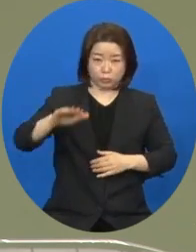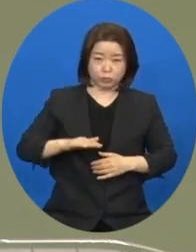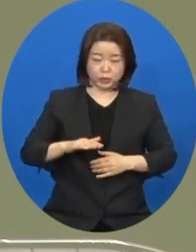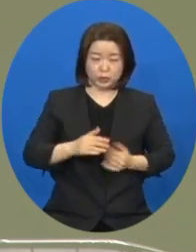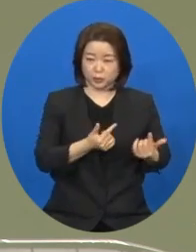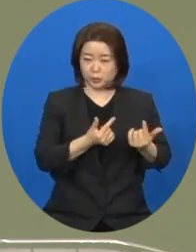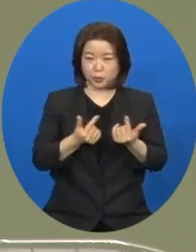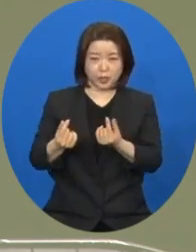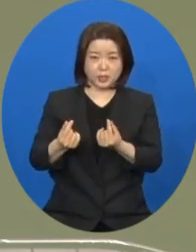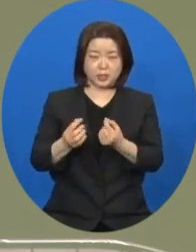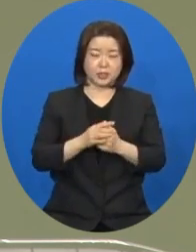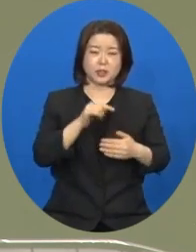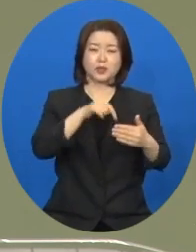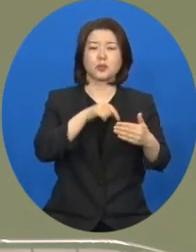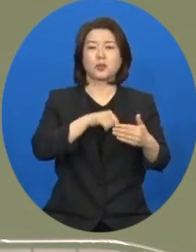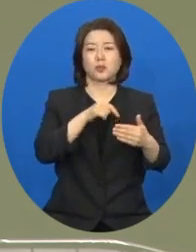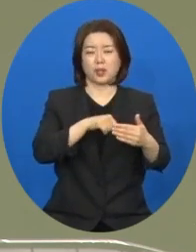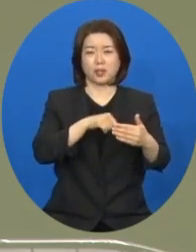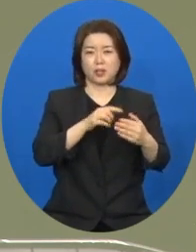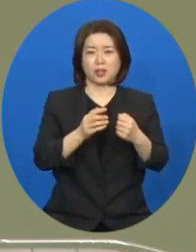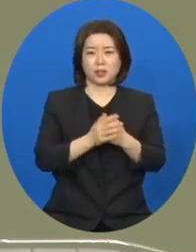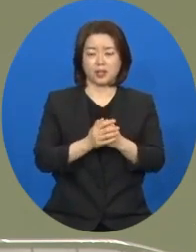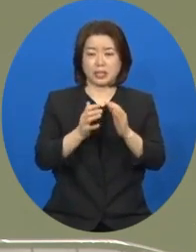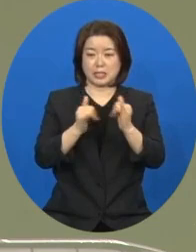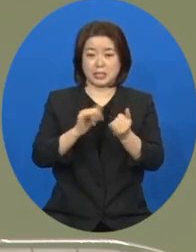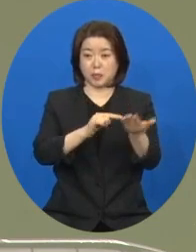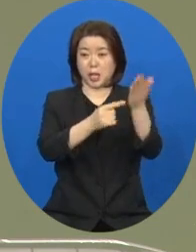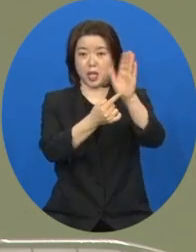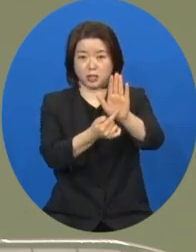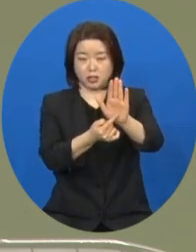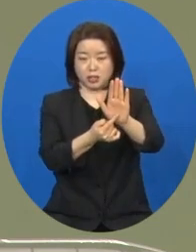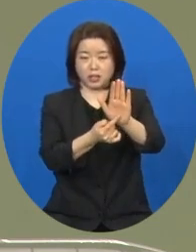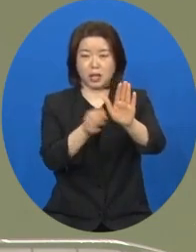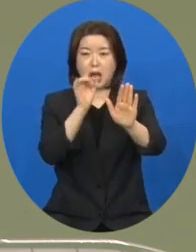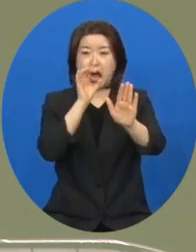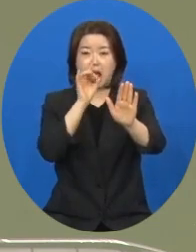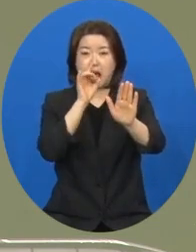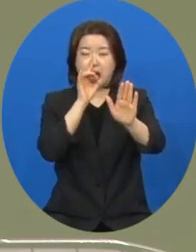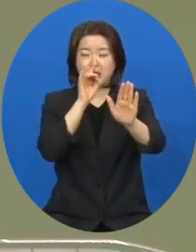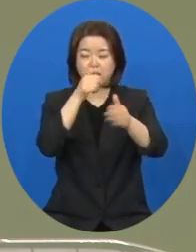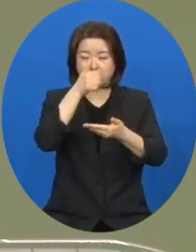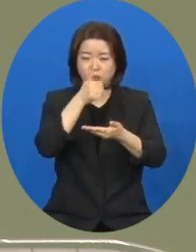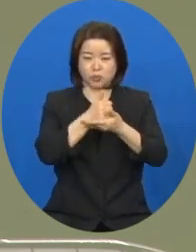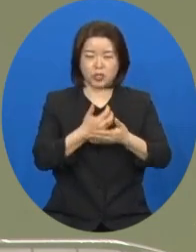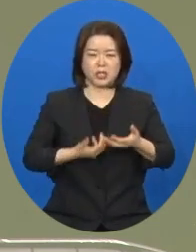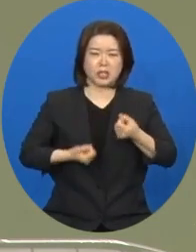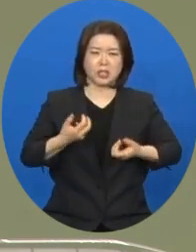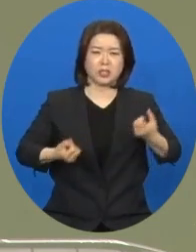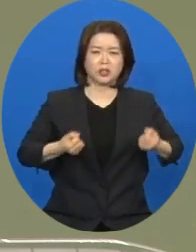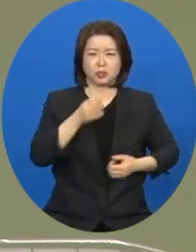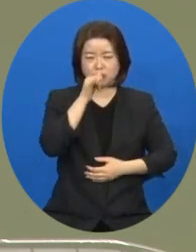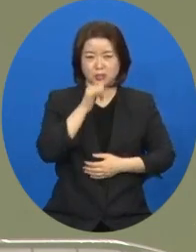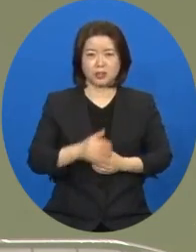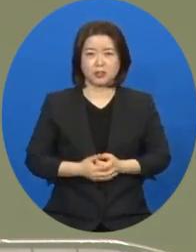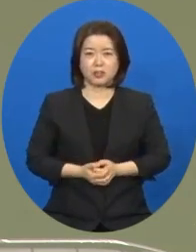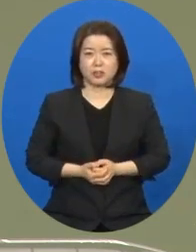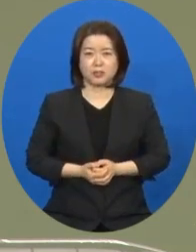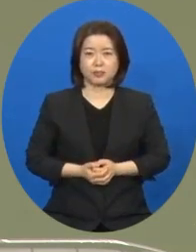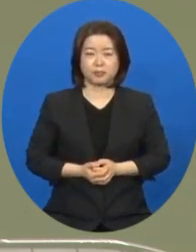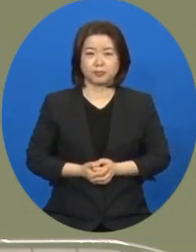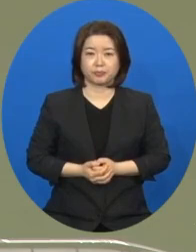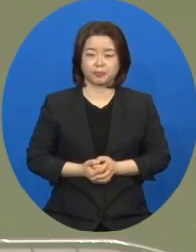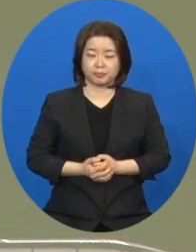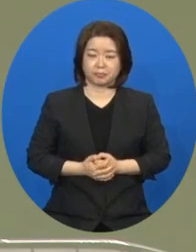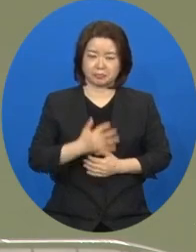사람도 다 사람들 앞에 드러내놓을 수 없는 그런 죄를 다 가지고 있어요.